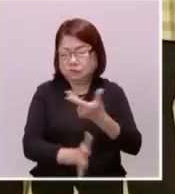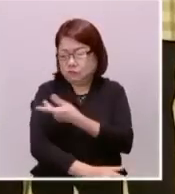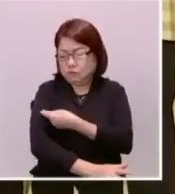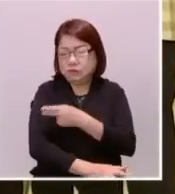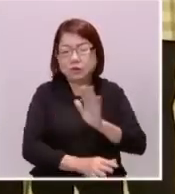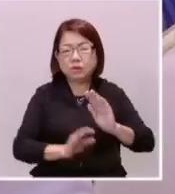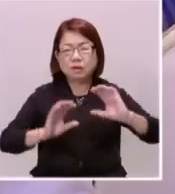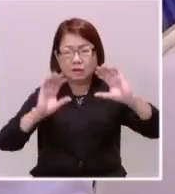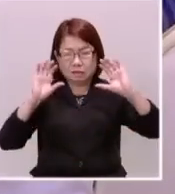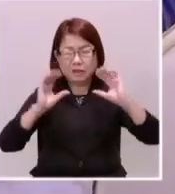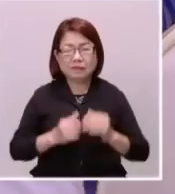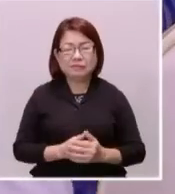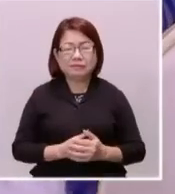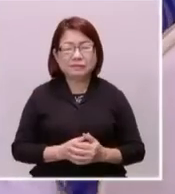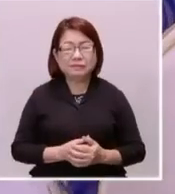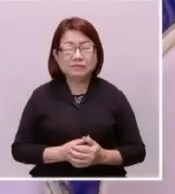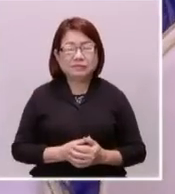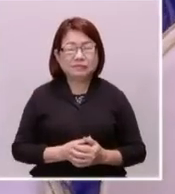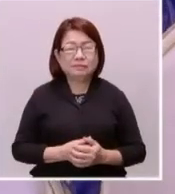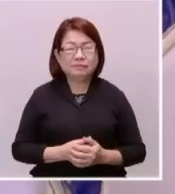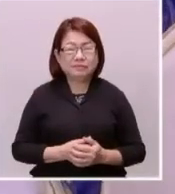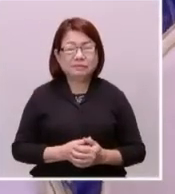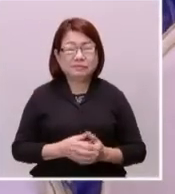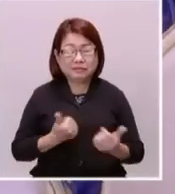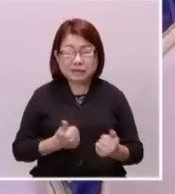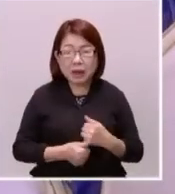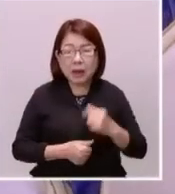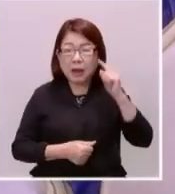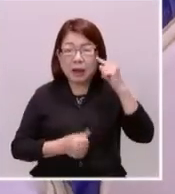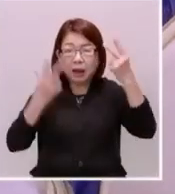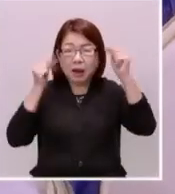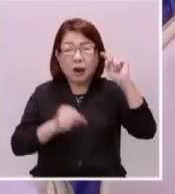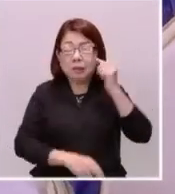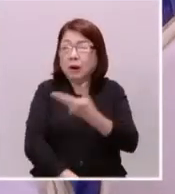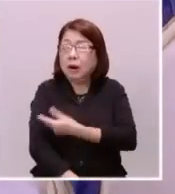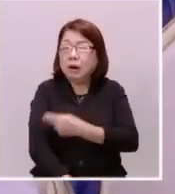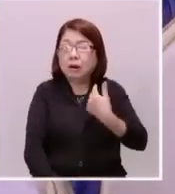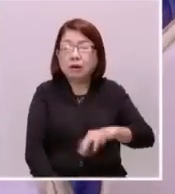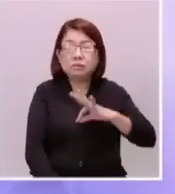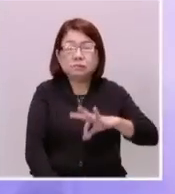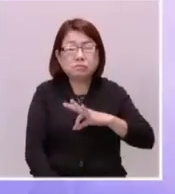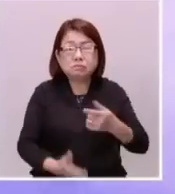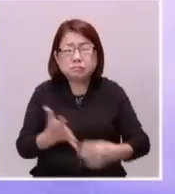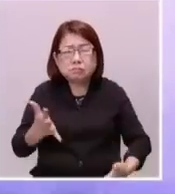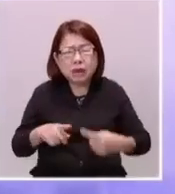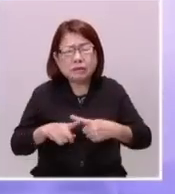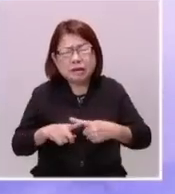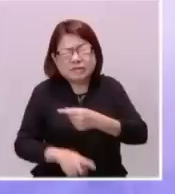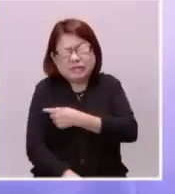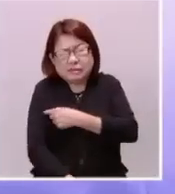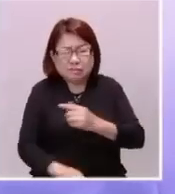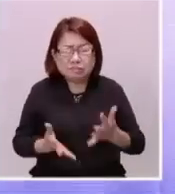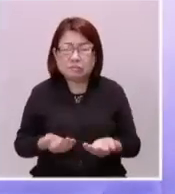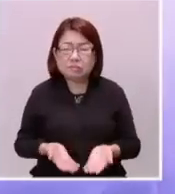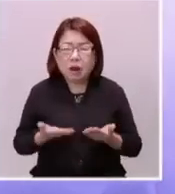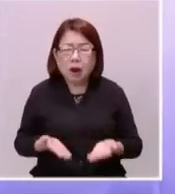อนนี้ มีถามด้วยนะว่าฉีดแล้วเหรอ ค่ะ ไม่รู้ตัวเลยนะ คือไม่เจ็บเลยไม่รู้สึกเลย เบาๆนะครับ